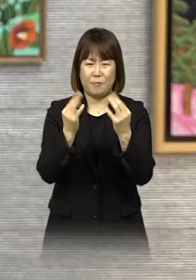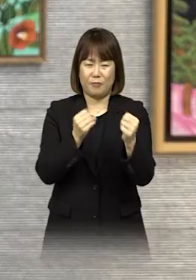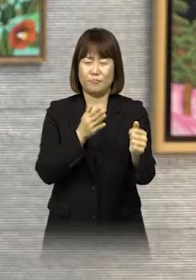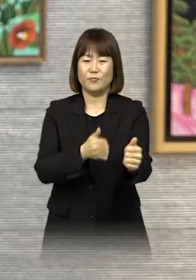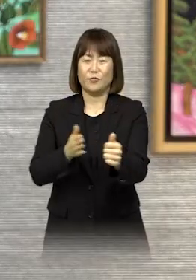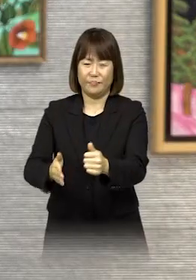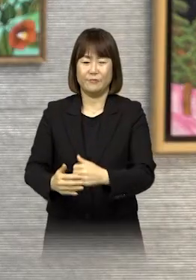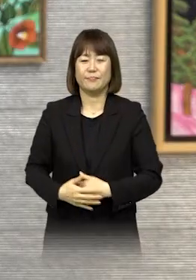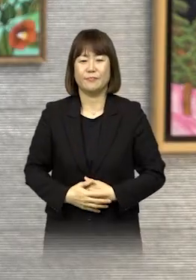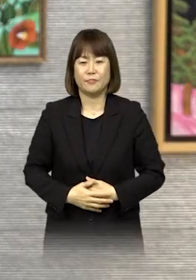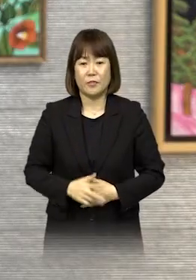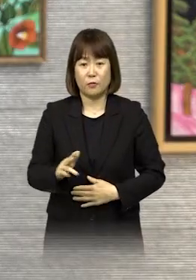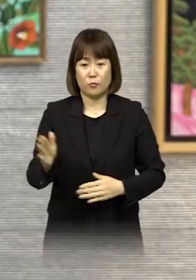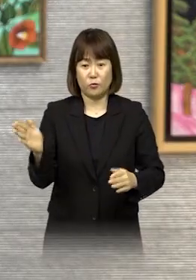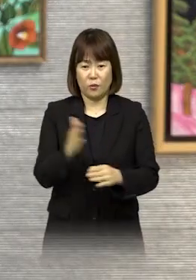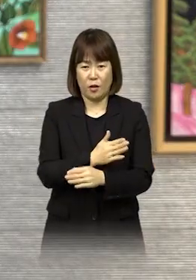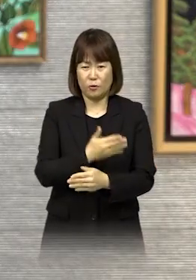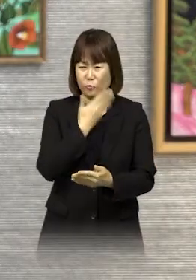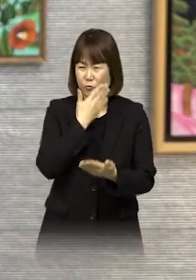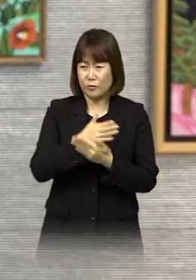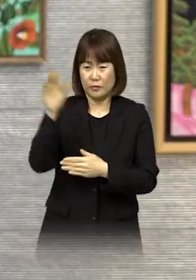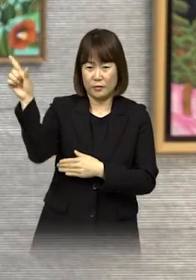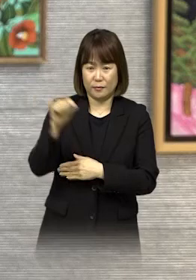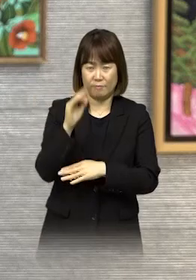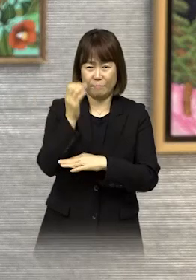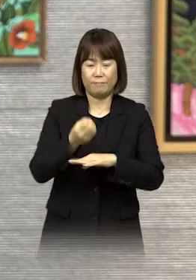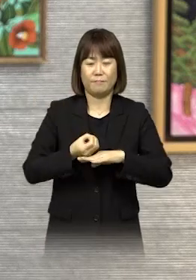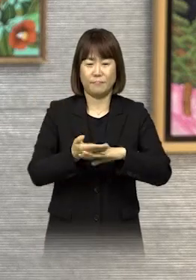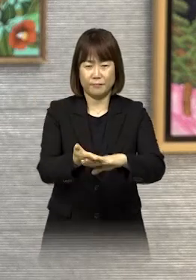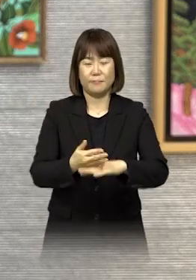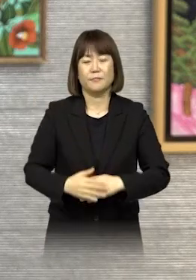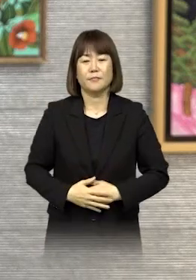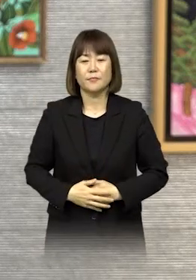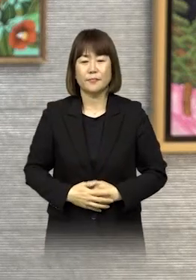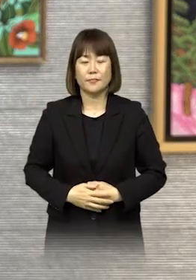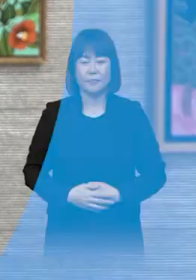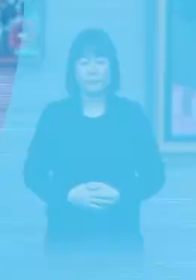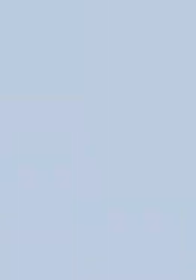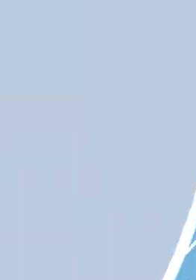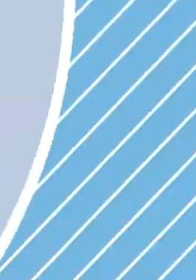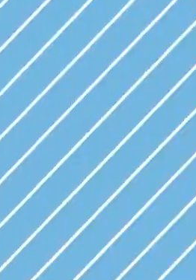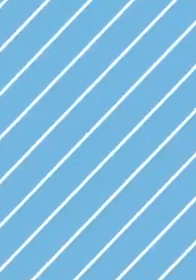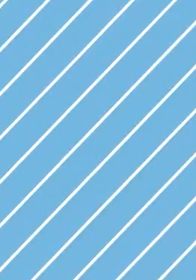그럼 지금부터 양산에 핫한 소식들 힘차게 전해드리겠습니다